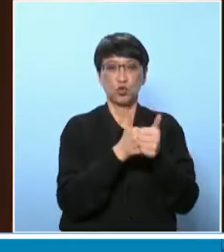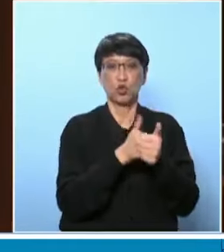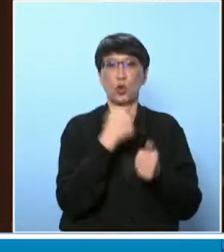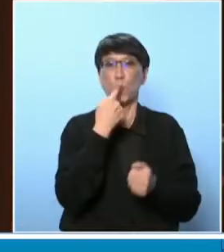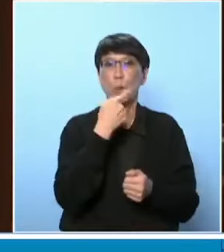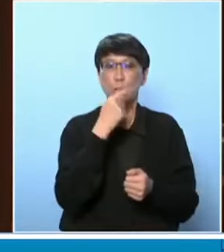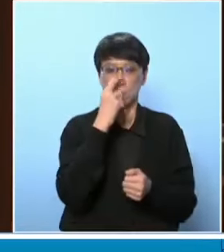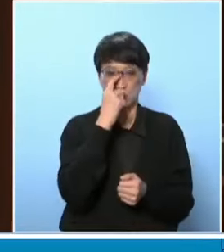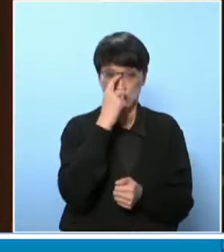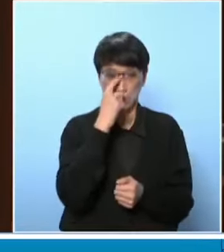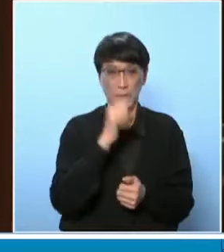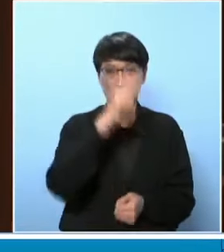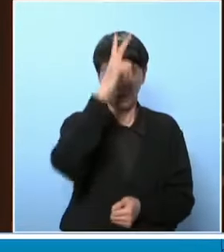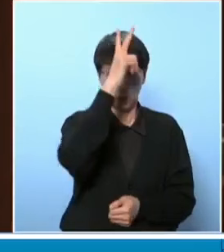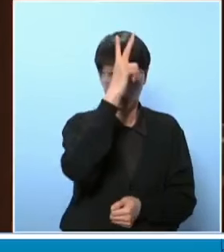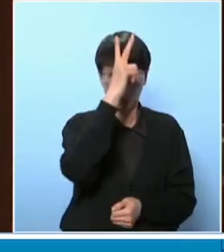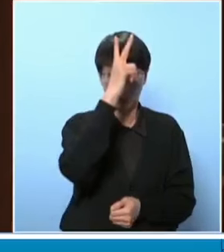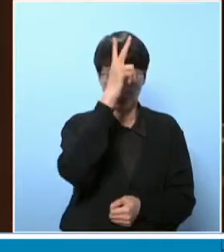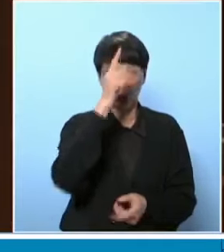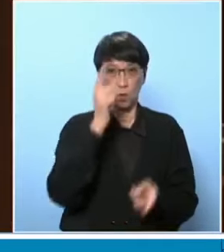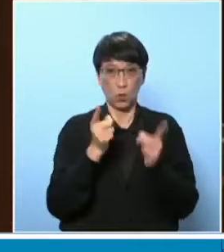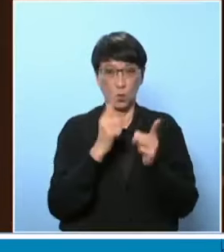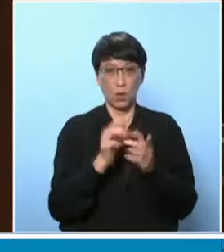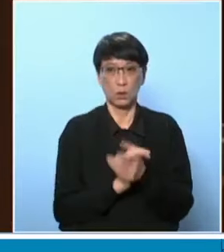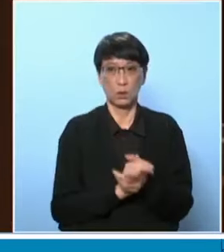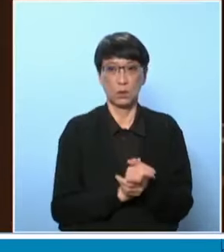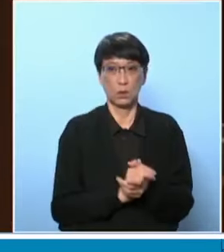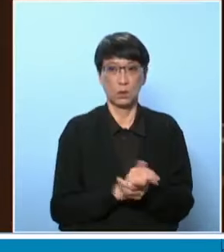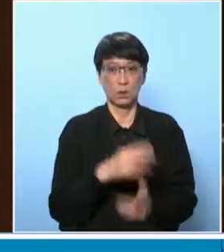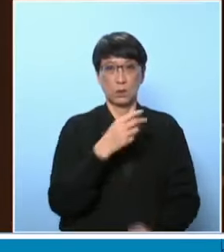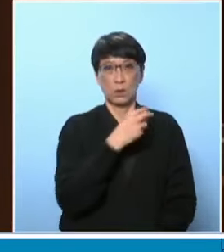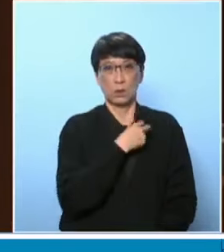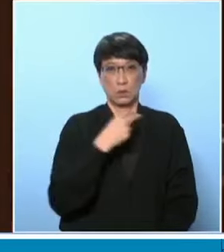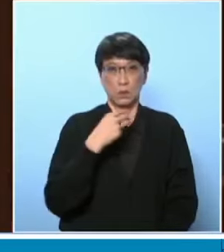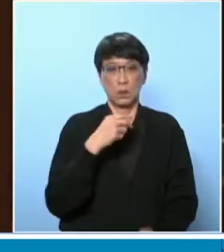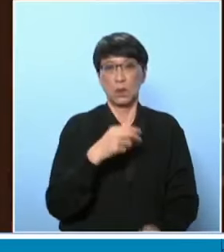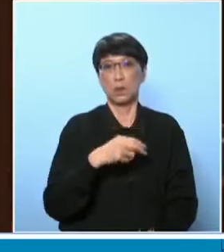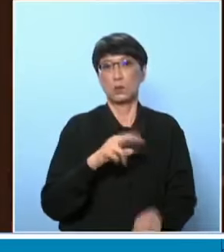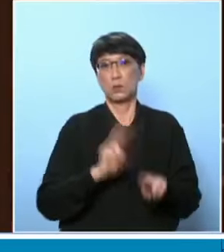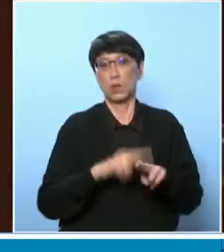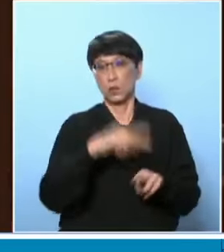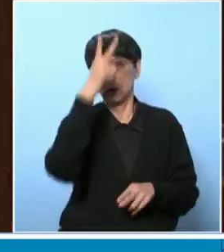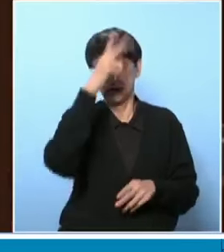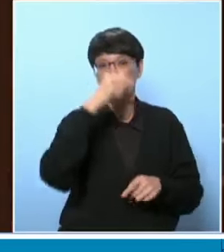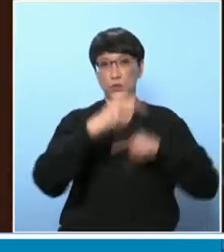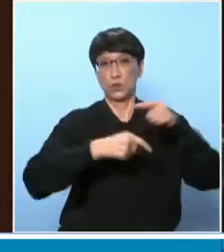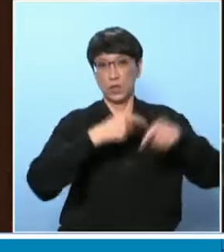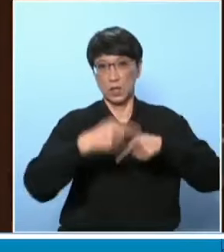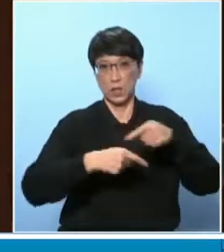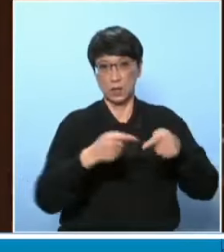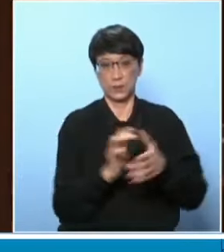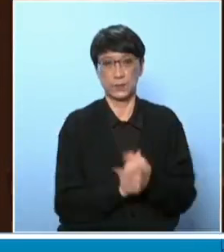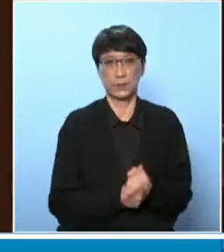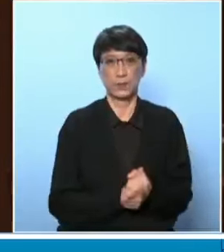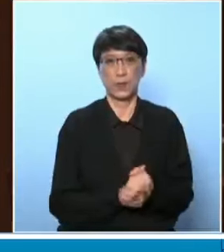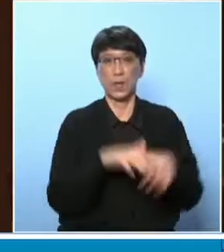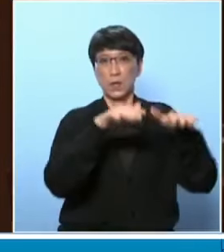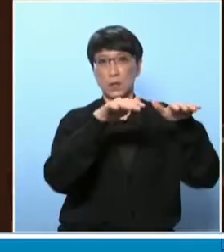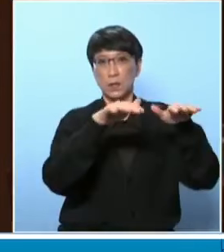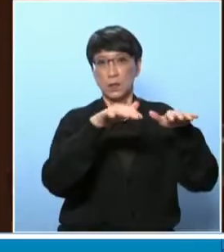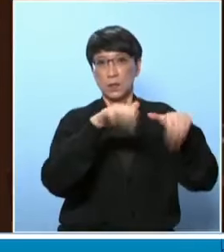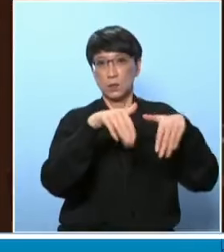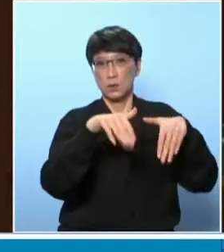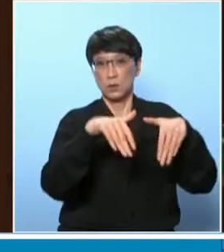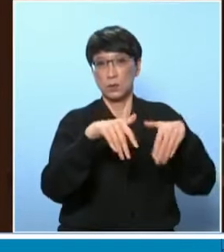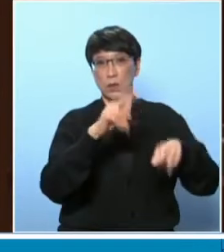是政府會不會再跟國家去商量來到去吸引更